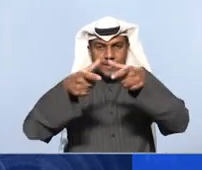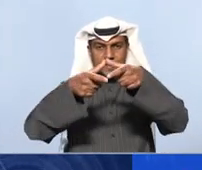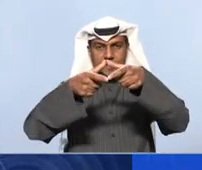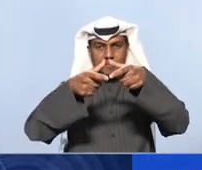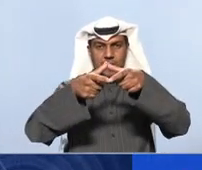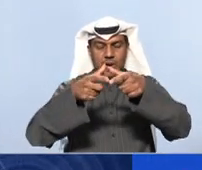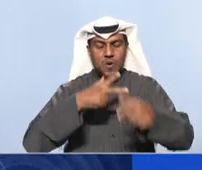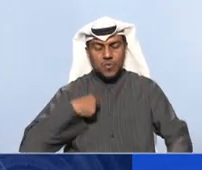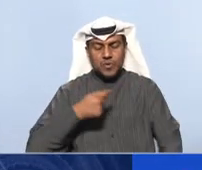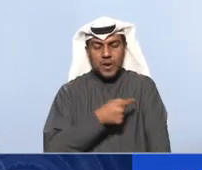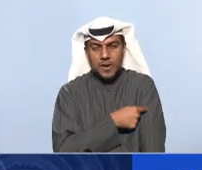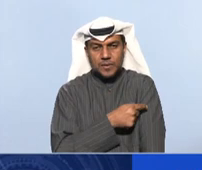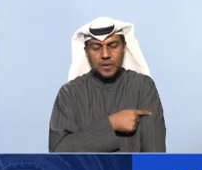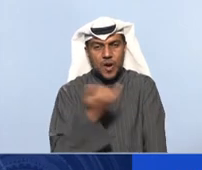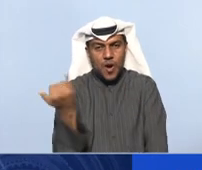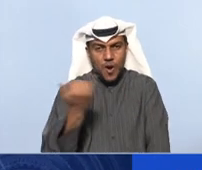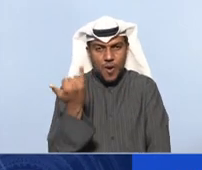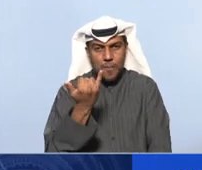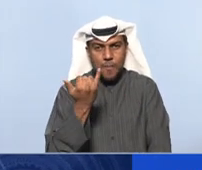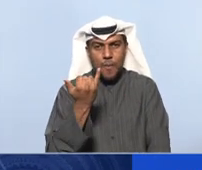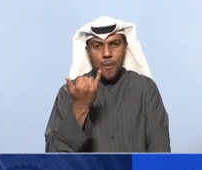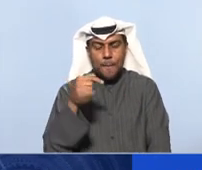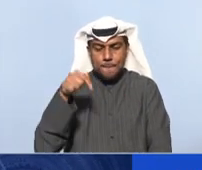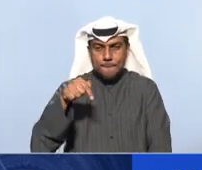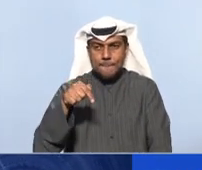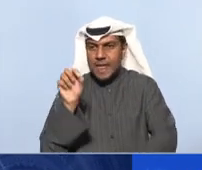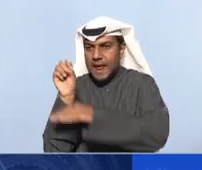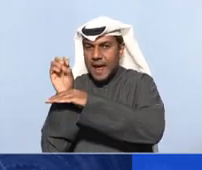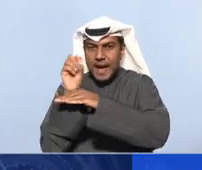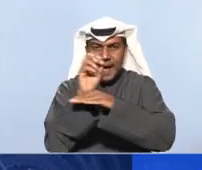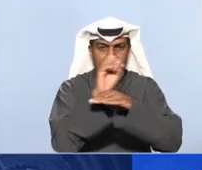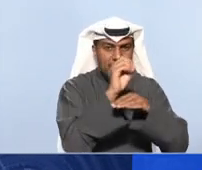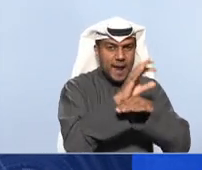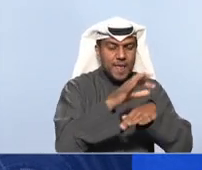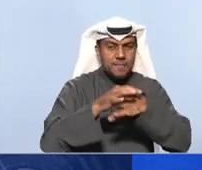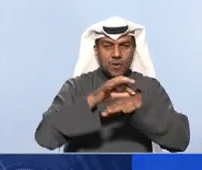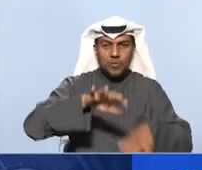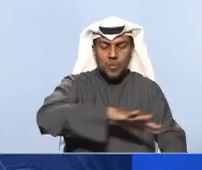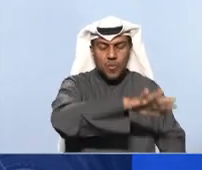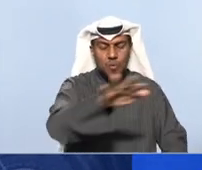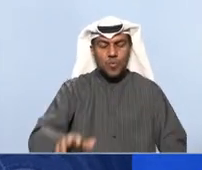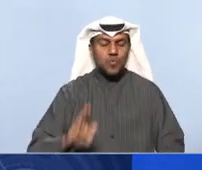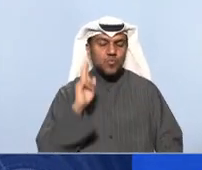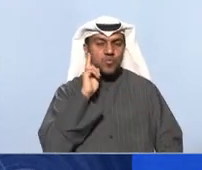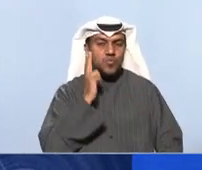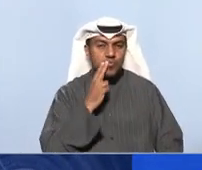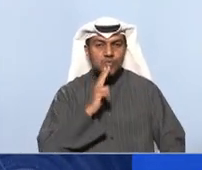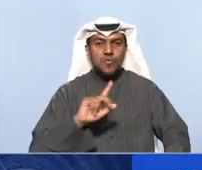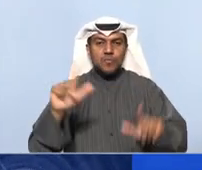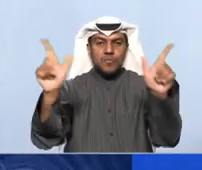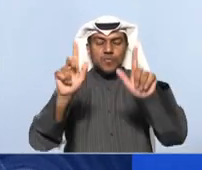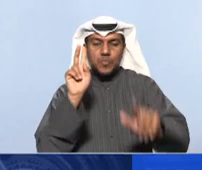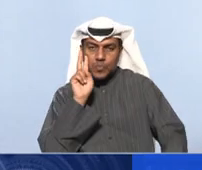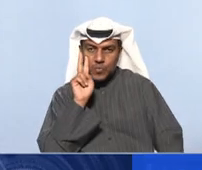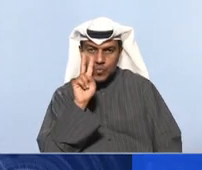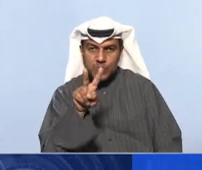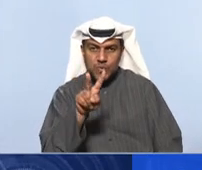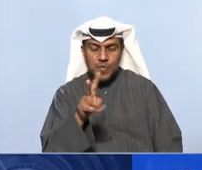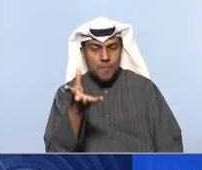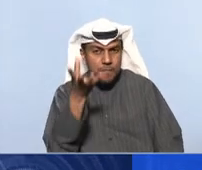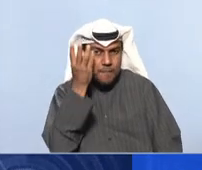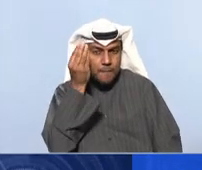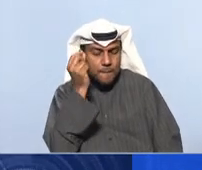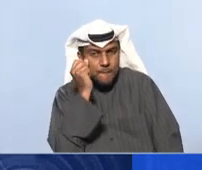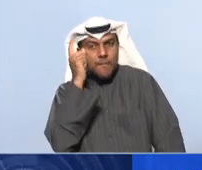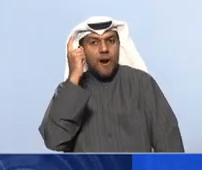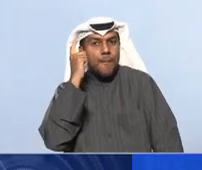باب الحرص على التواصل المباشر مع الجمهور الكريم وتأكيداً على نهج الشفافية